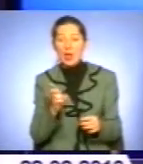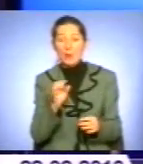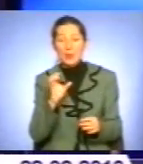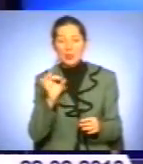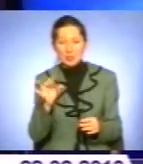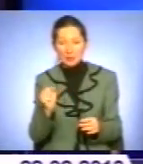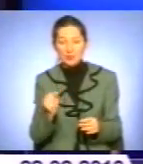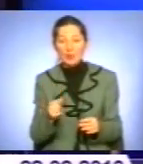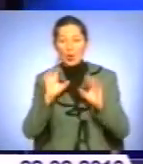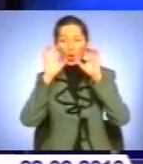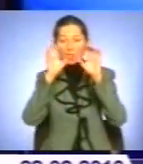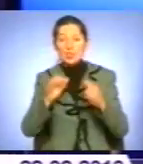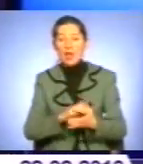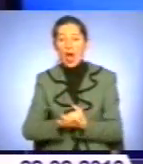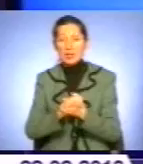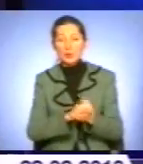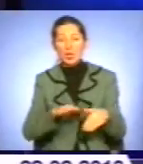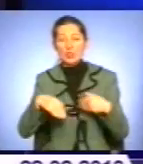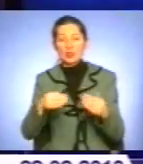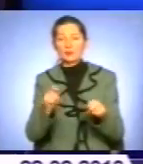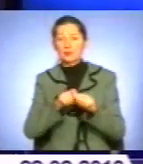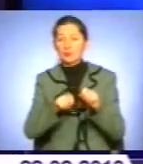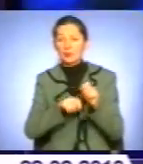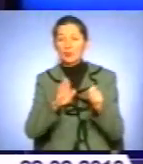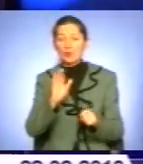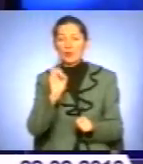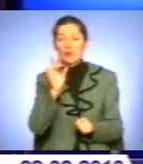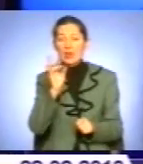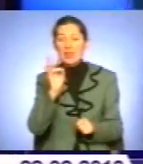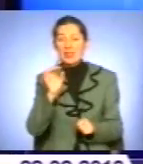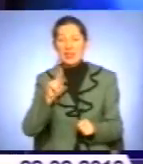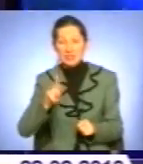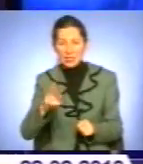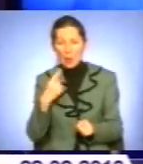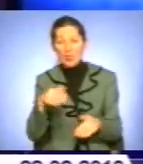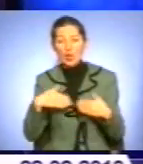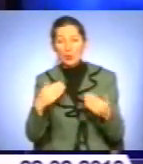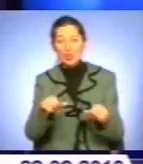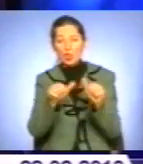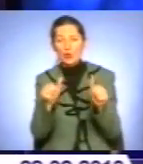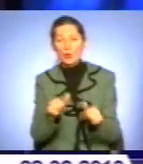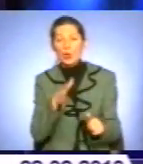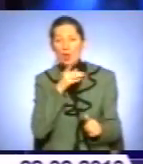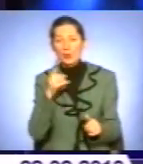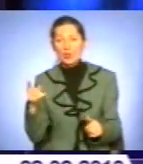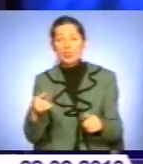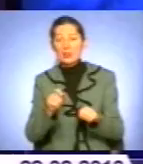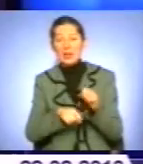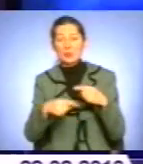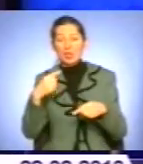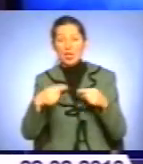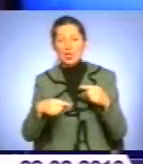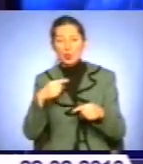Конституційна асамблея надіслала на експертизу до Венеціанської комісії перші пропозиції, сформовані під час експертних дискусій